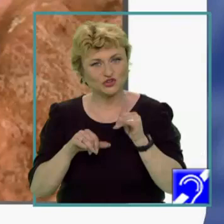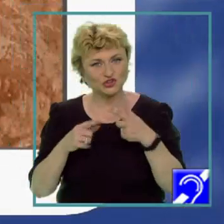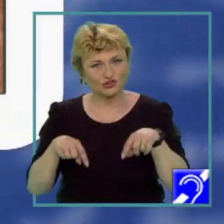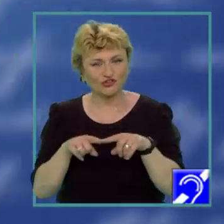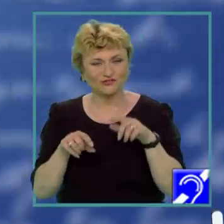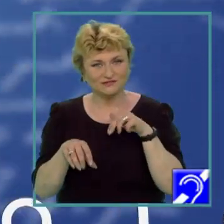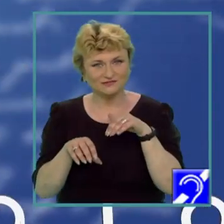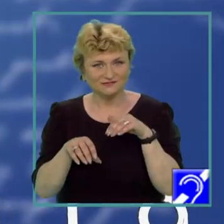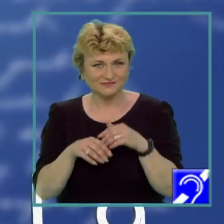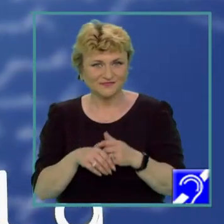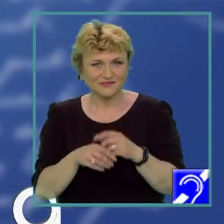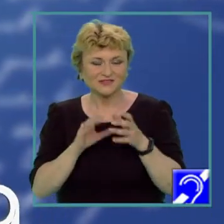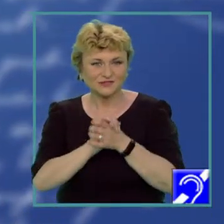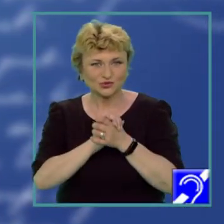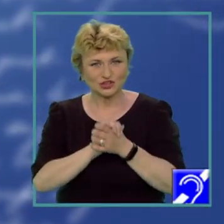treaba